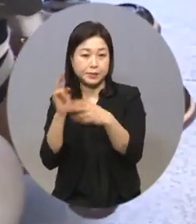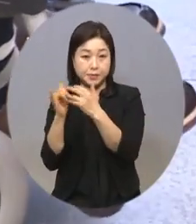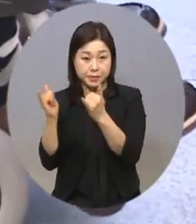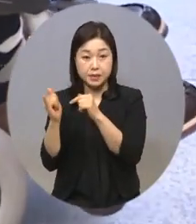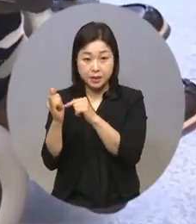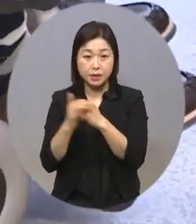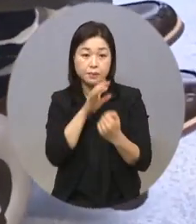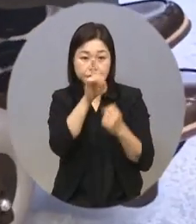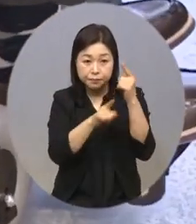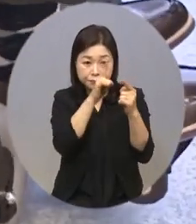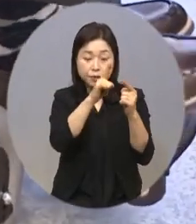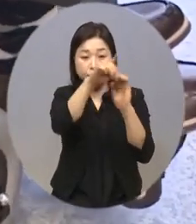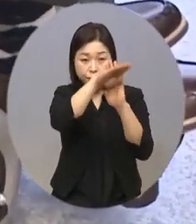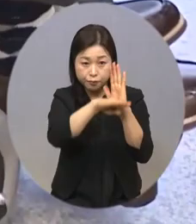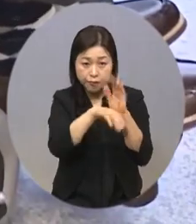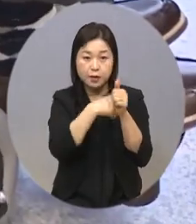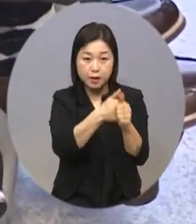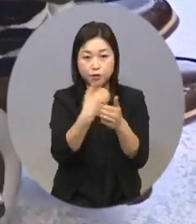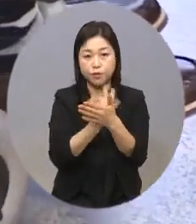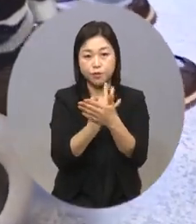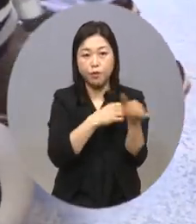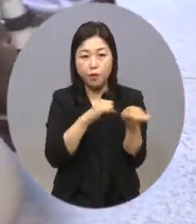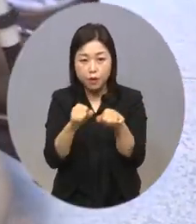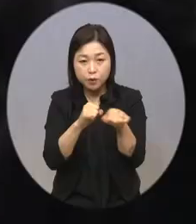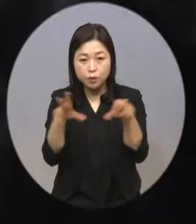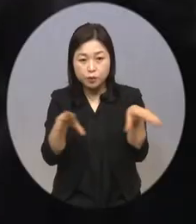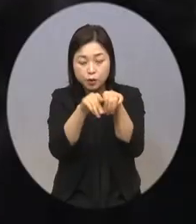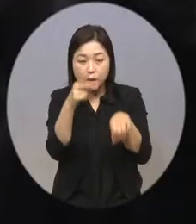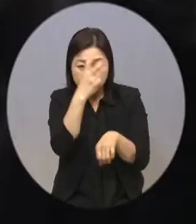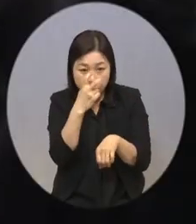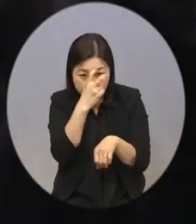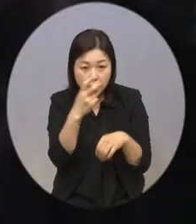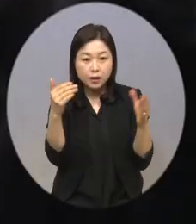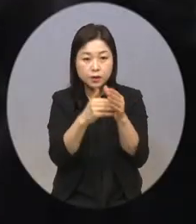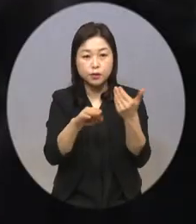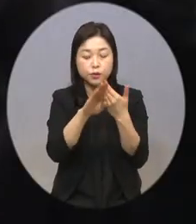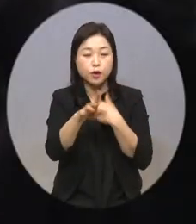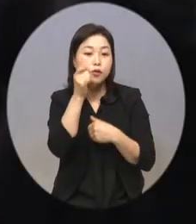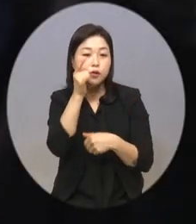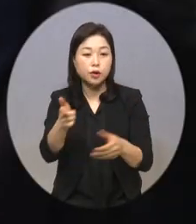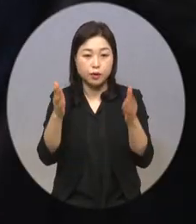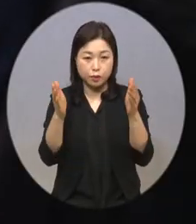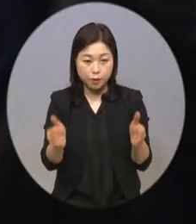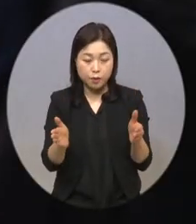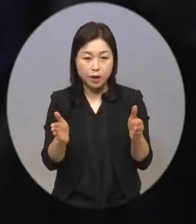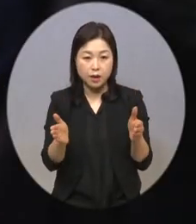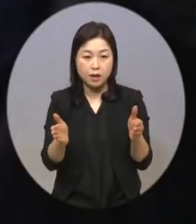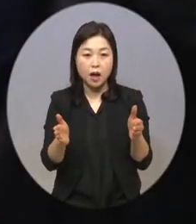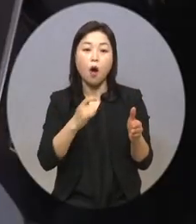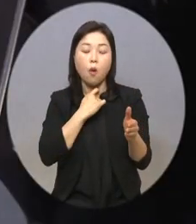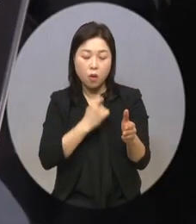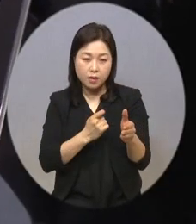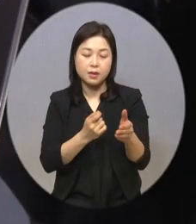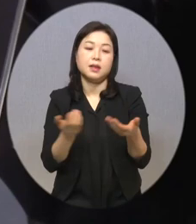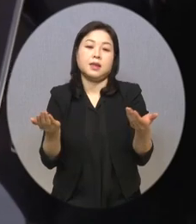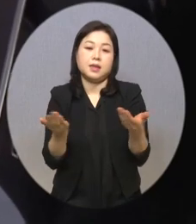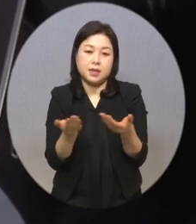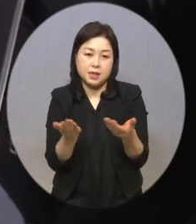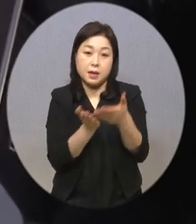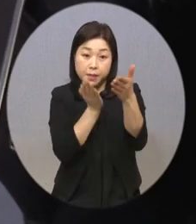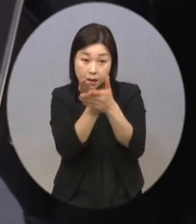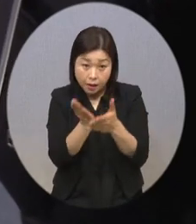접수 순서에 따라 소득활동 종합조사를 거쳐 최대 6개월간 적합한 민간 일자리